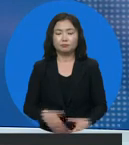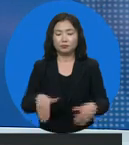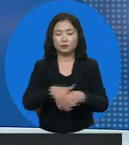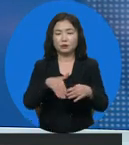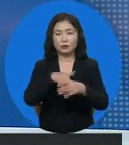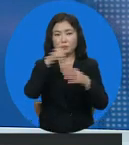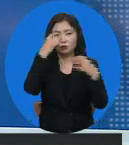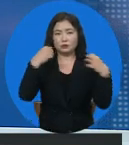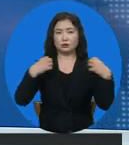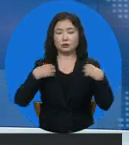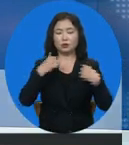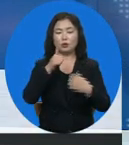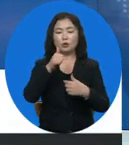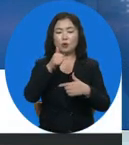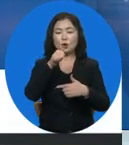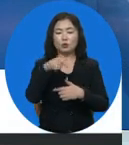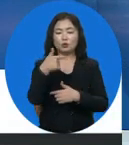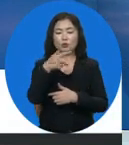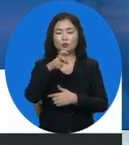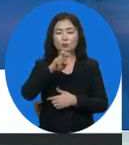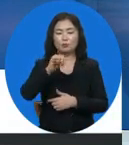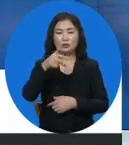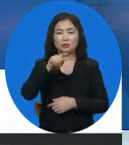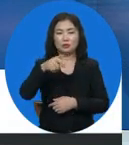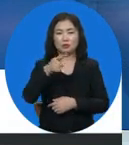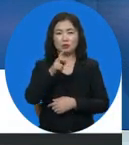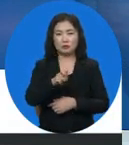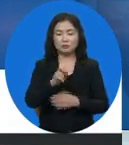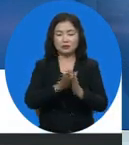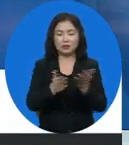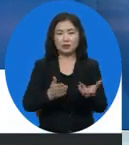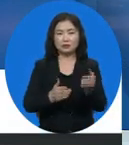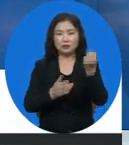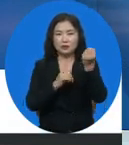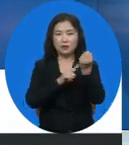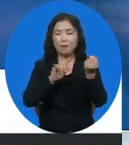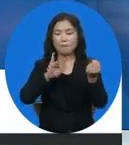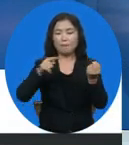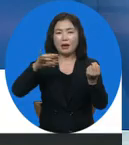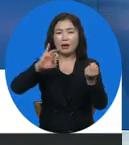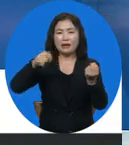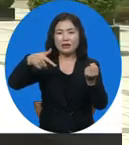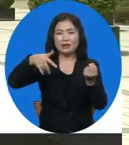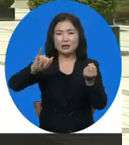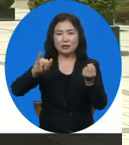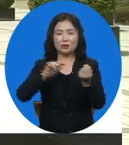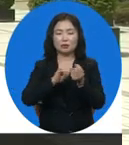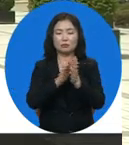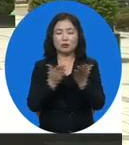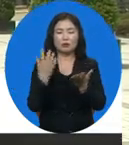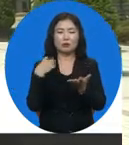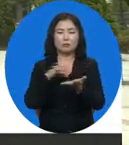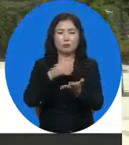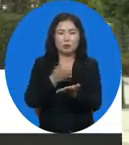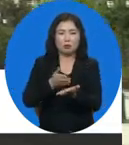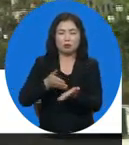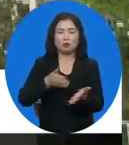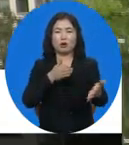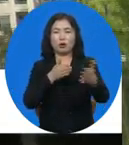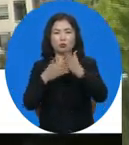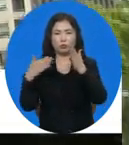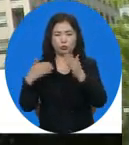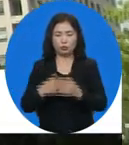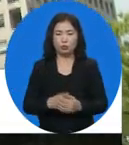문화재청의 군 민 정 음 해례본 상주보 4 소장 잘 알려진 베이킹 씨에게 상주 본의 방안을 요청했지만 거부